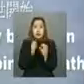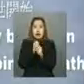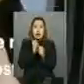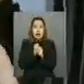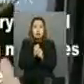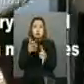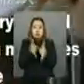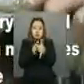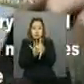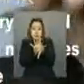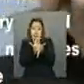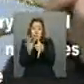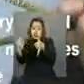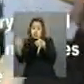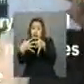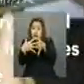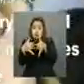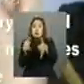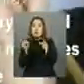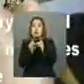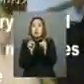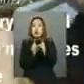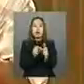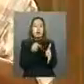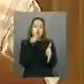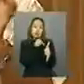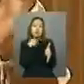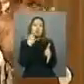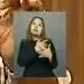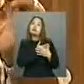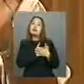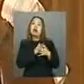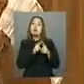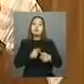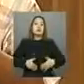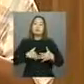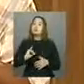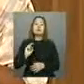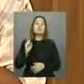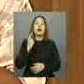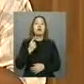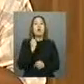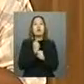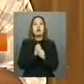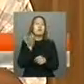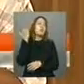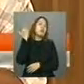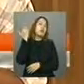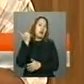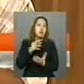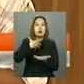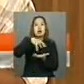เหมือนดังว่านางสนมกลับมามีชีวิตอีกครั้ง ไอ้เรื่องการเล่นเงาและเล่นหน้ากากเนี่ยนะเป็นสาก